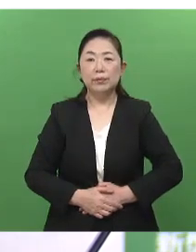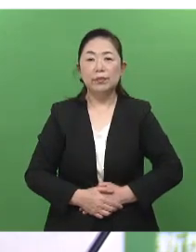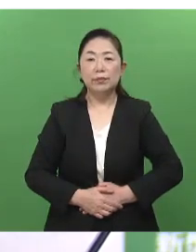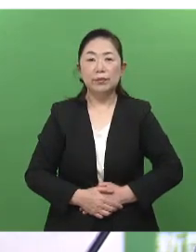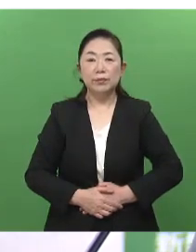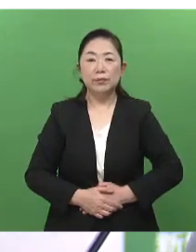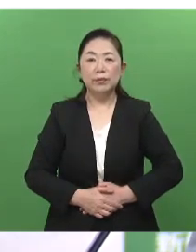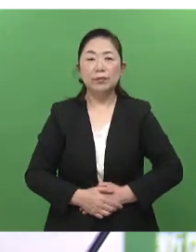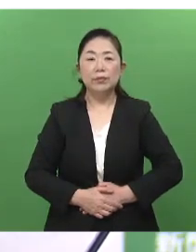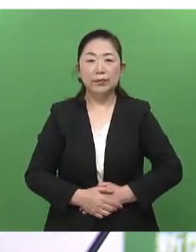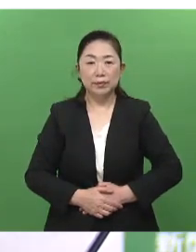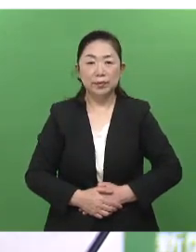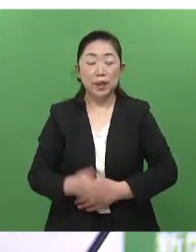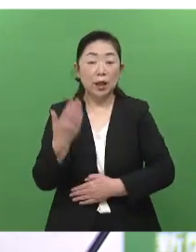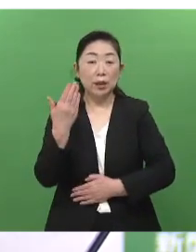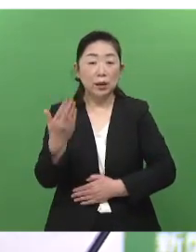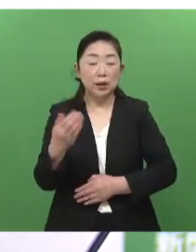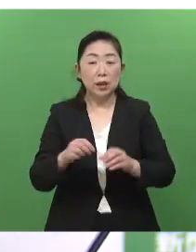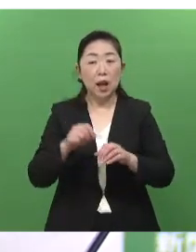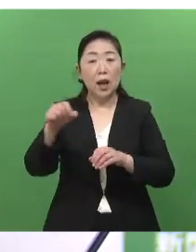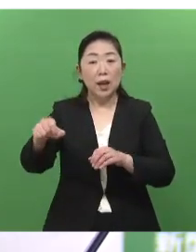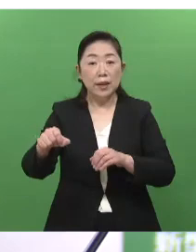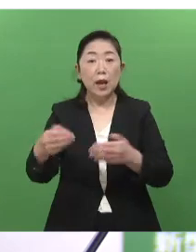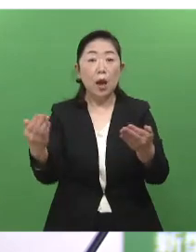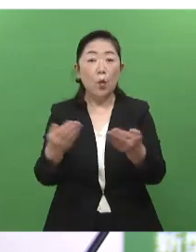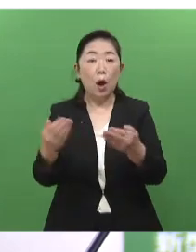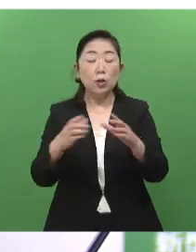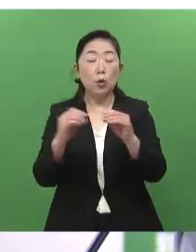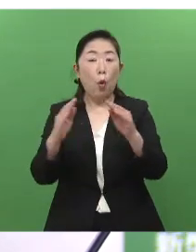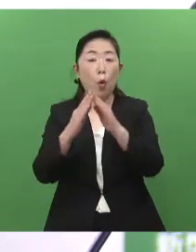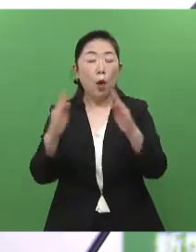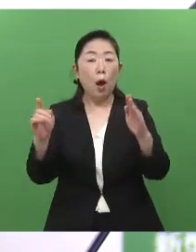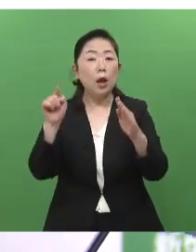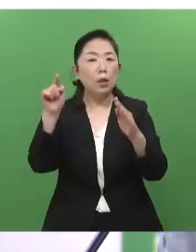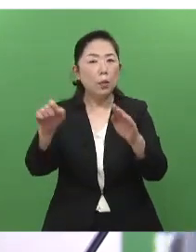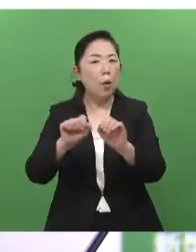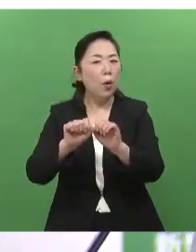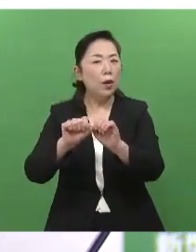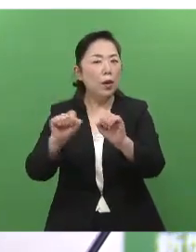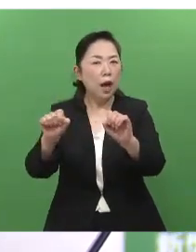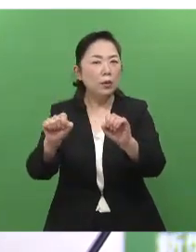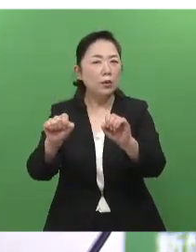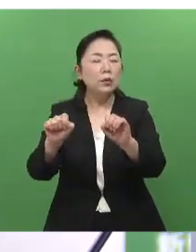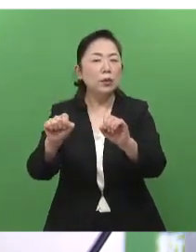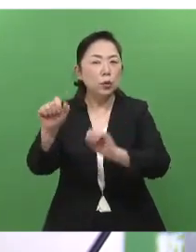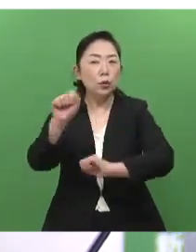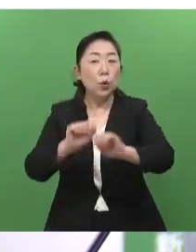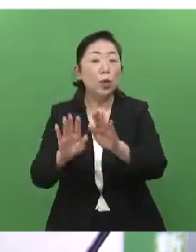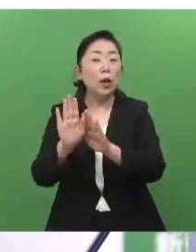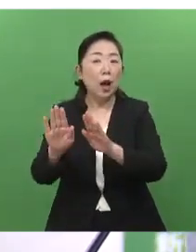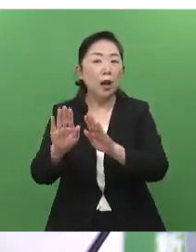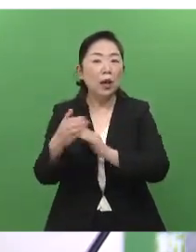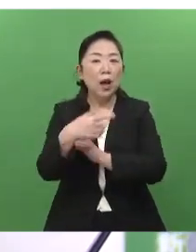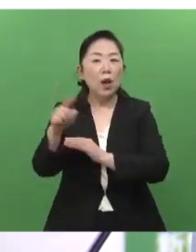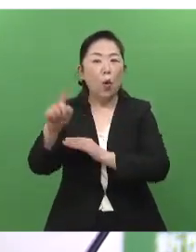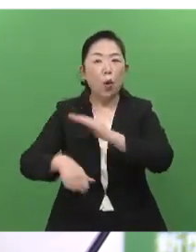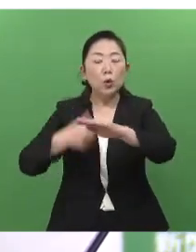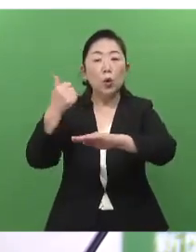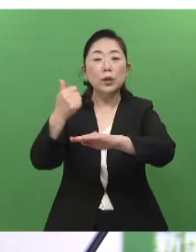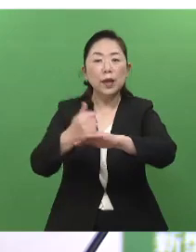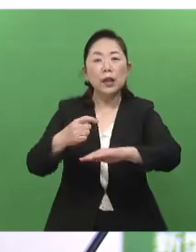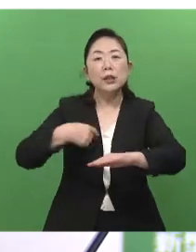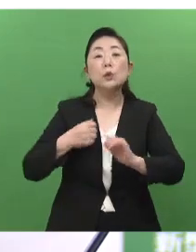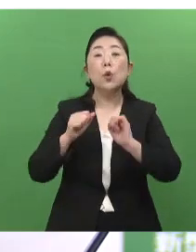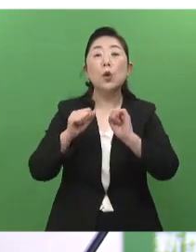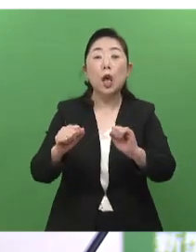そのテレワークなんですが、国会の方でもテレワークの動きが進んでいるようで、河野大臣がご自身がテレワークをする